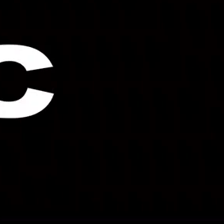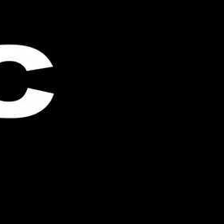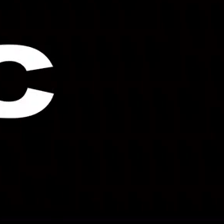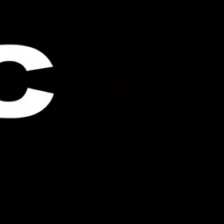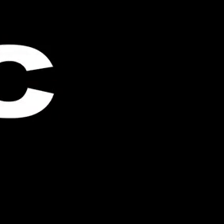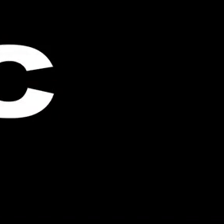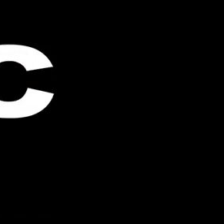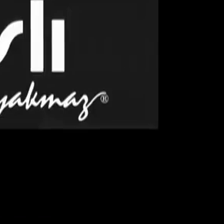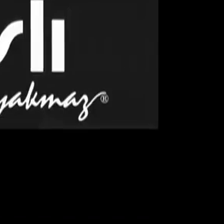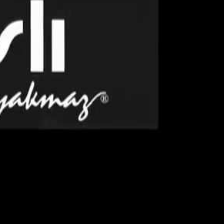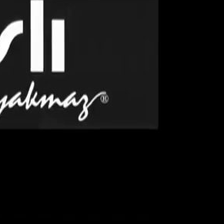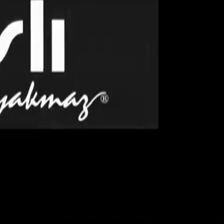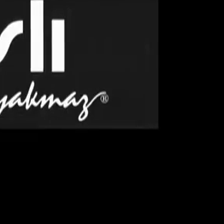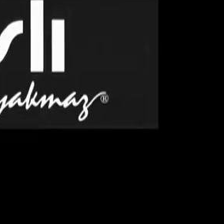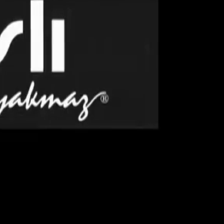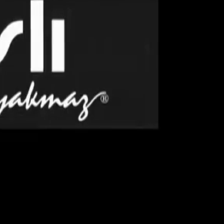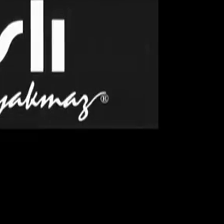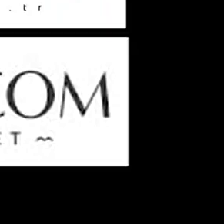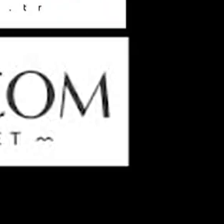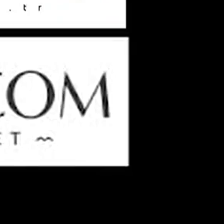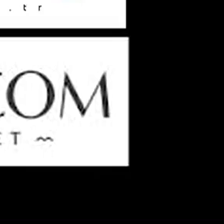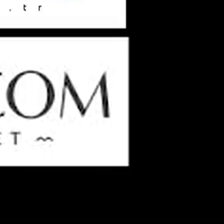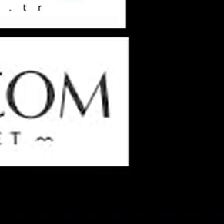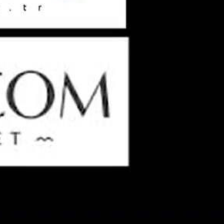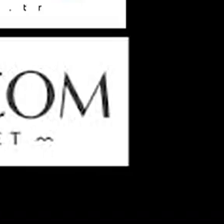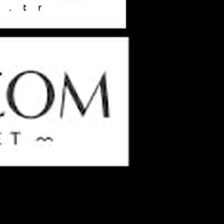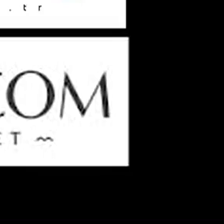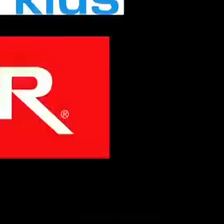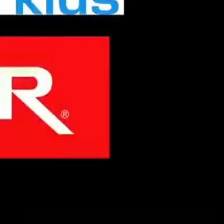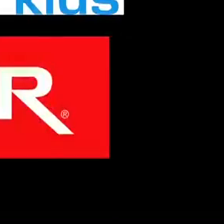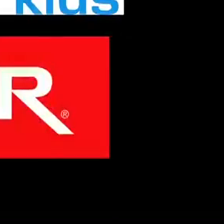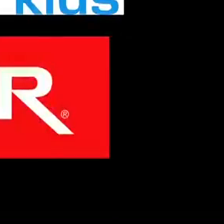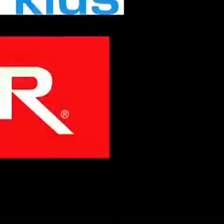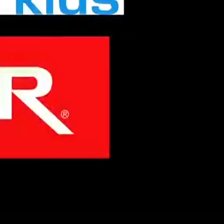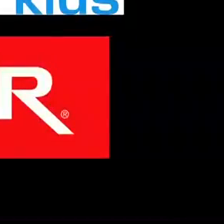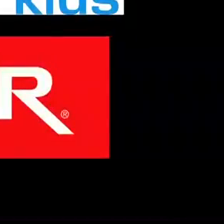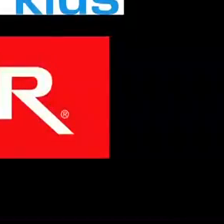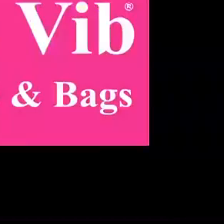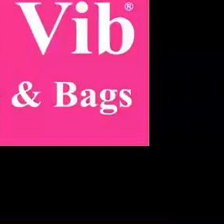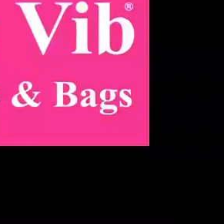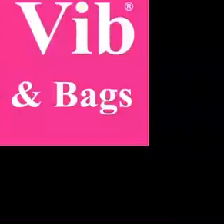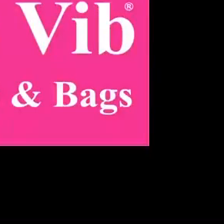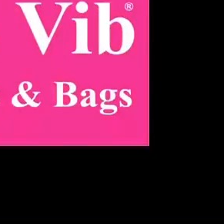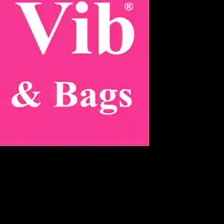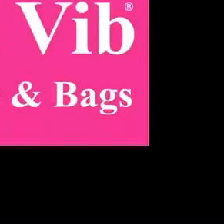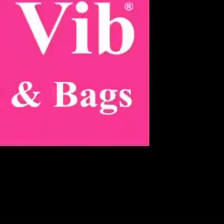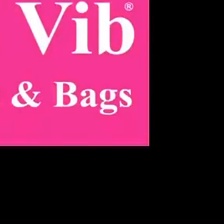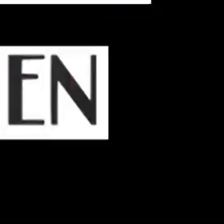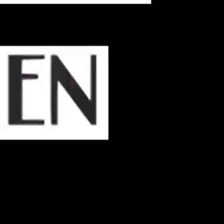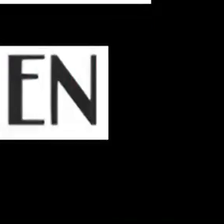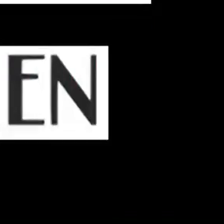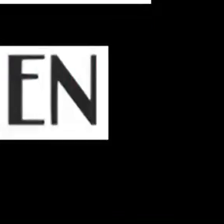Finans Koordinatör Şule Güven Atay. İkinci Yönetmen Koray Gümüş. Görüntü Yönetmeni Önder Şengül. Sanat Yönetmeni Başak Aykut.